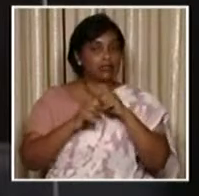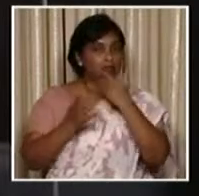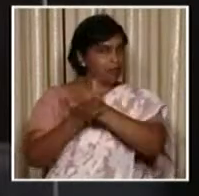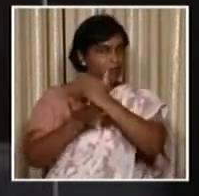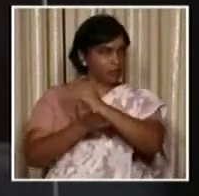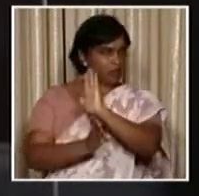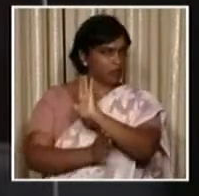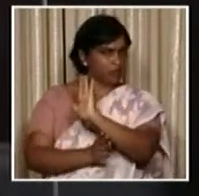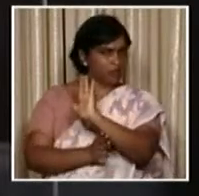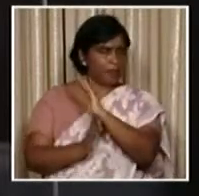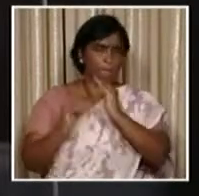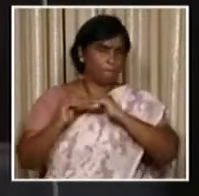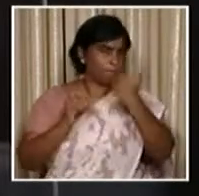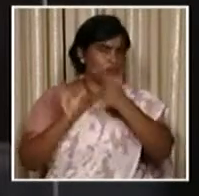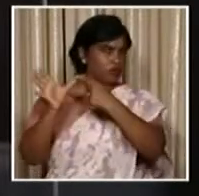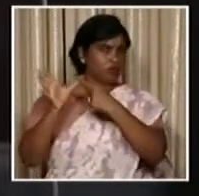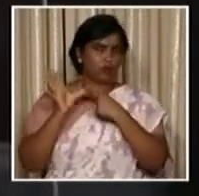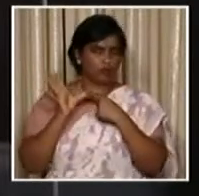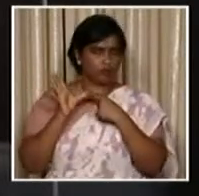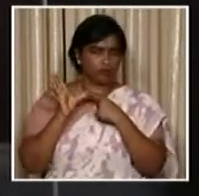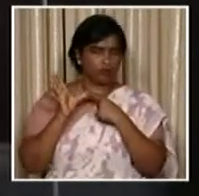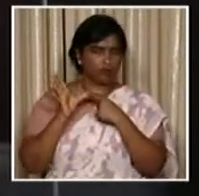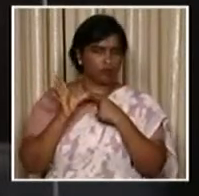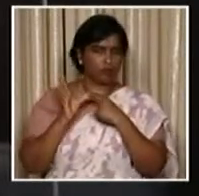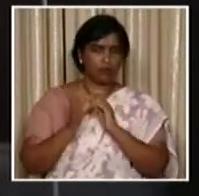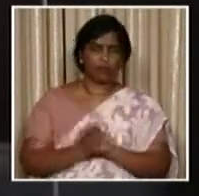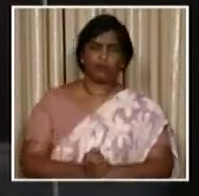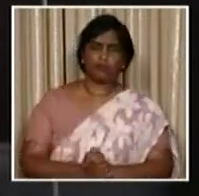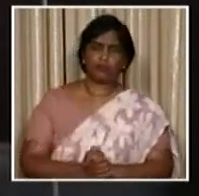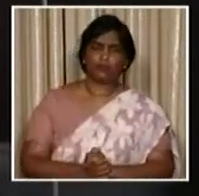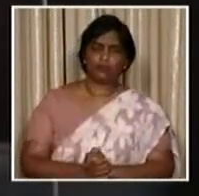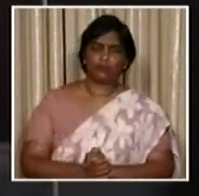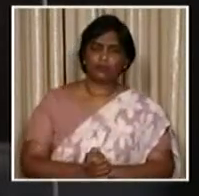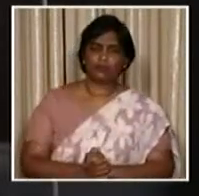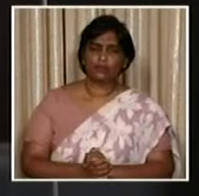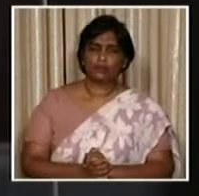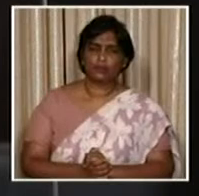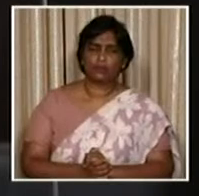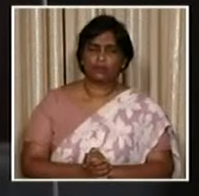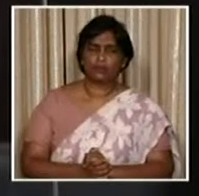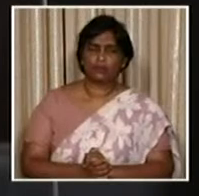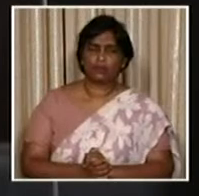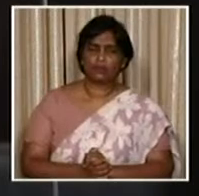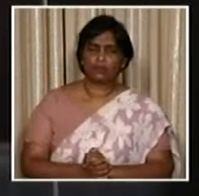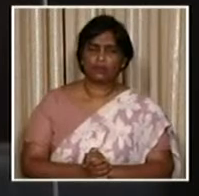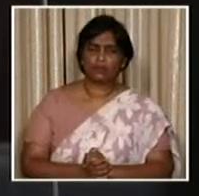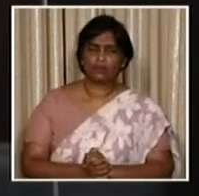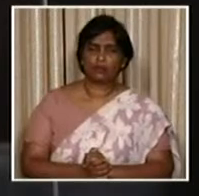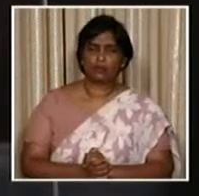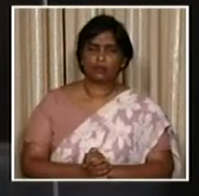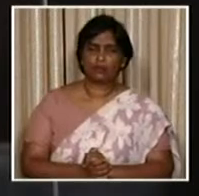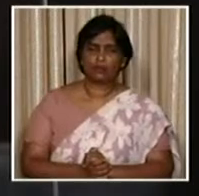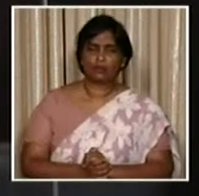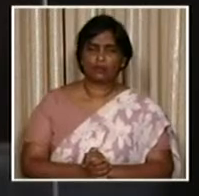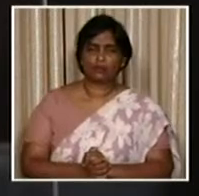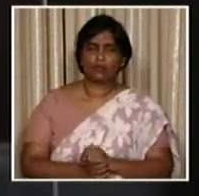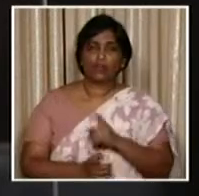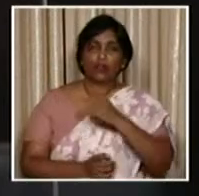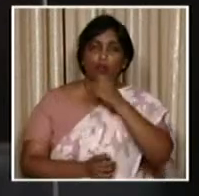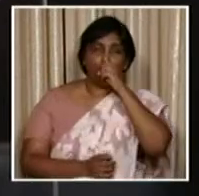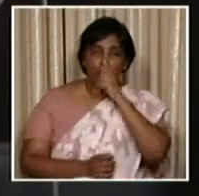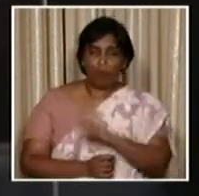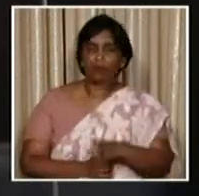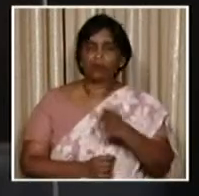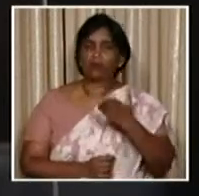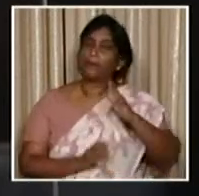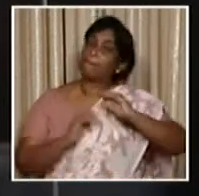එපා කියන කරුණා කරලා පස්සේ උත්තර දෙන්න කියලා. මට මේ මේ සුම්ලාසරේ ඉන්න මන්ත්‍රීතුමනි මේ පත්තපල් බොරු කියන්නේ. ඒව කටවහගෙන අහගෙන ඉන්න